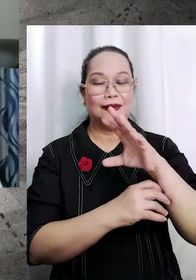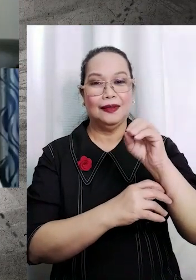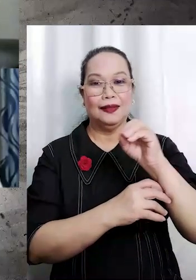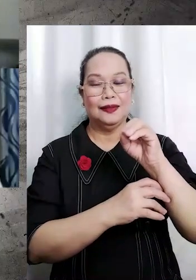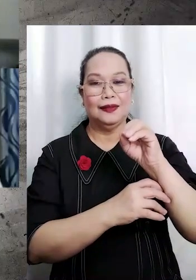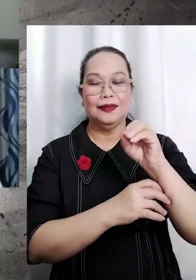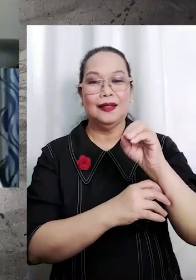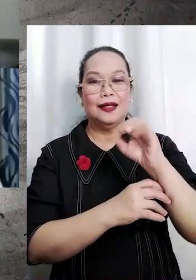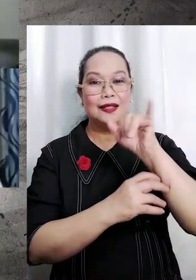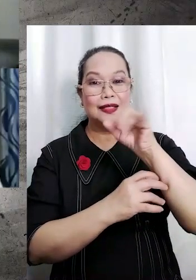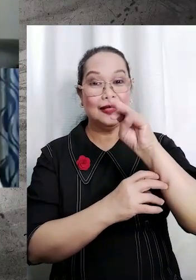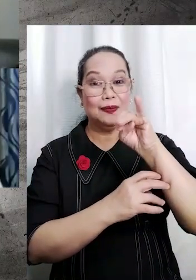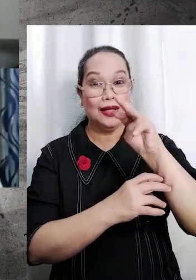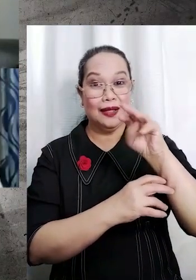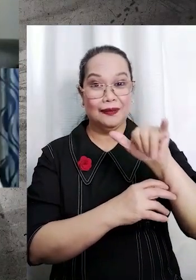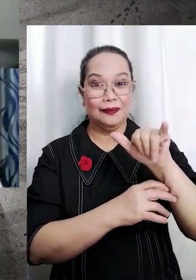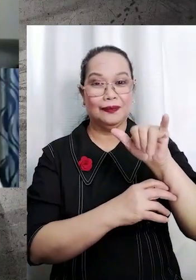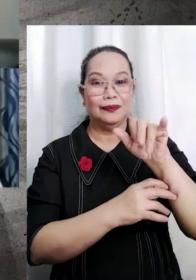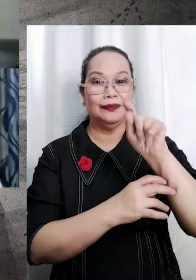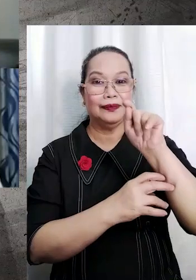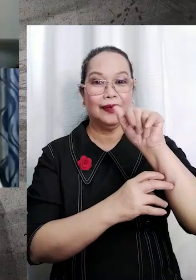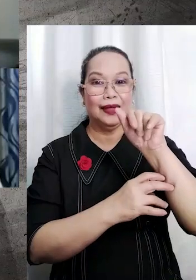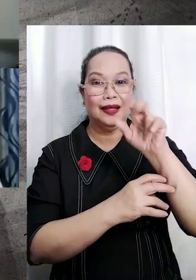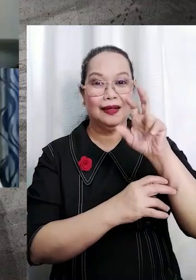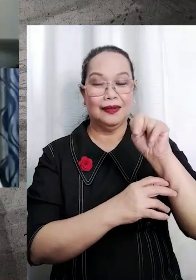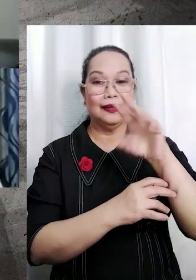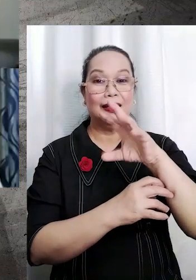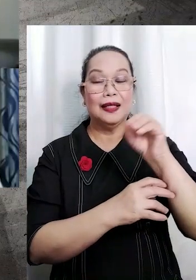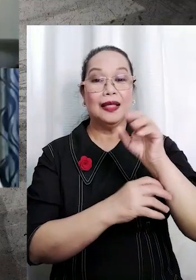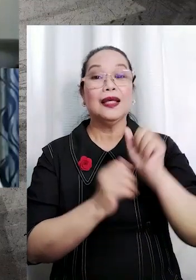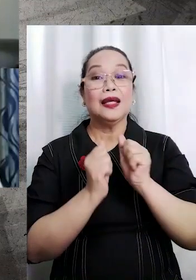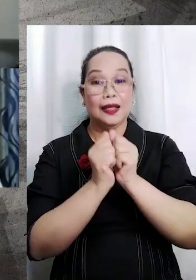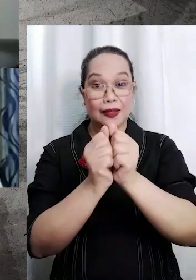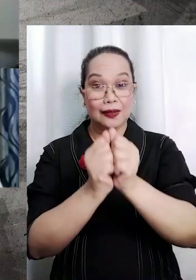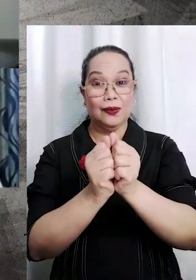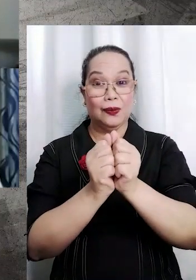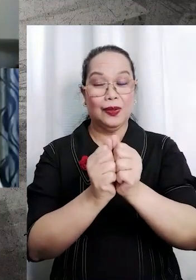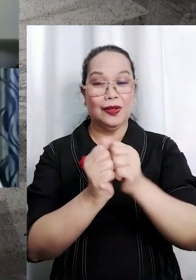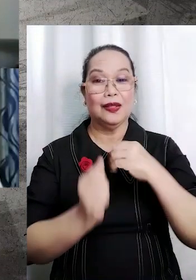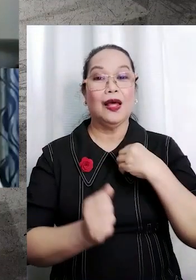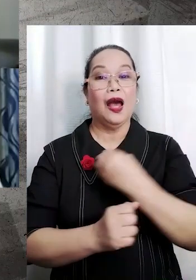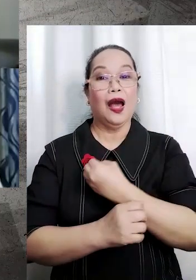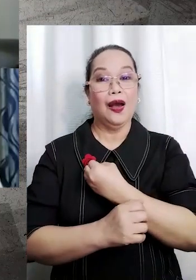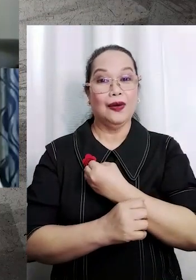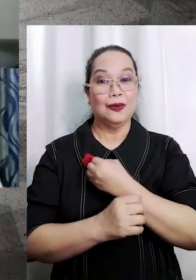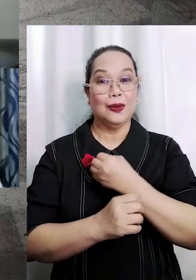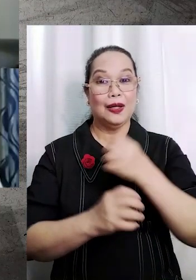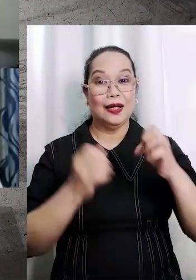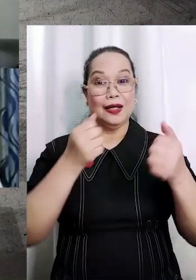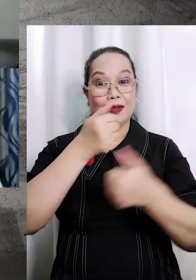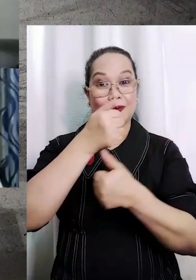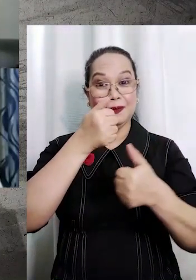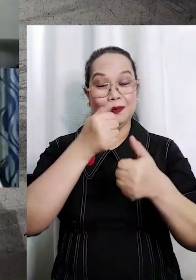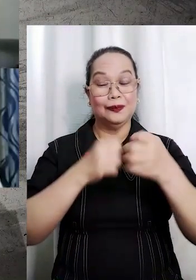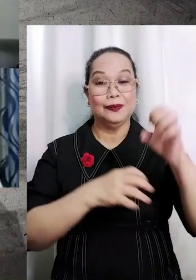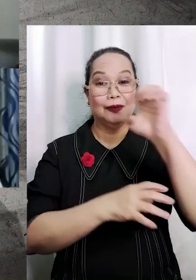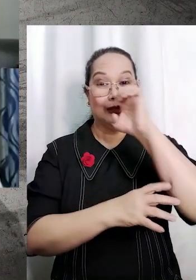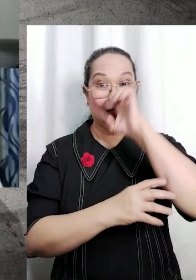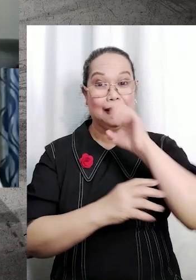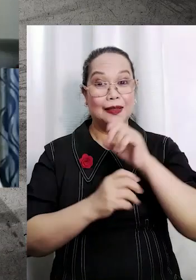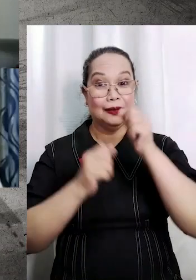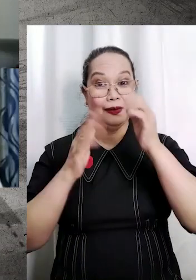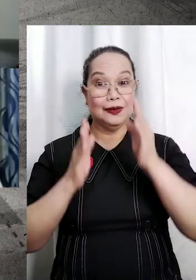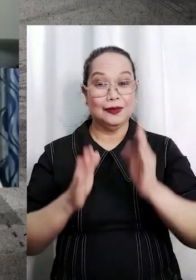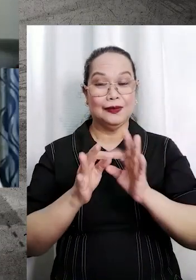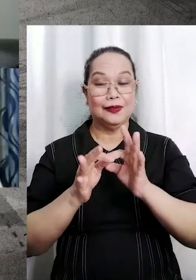Samson, ang kapatid na Jimmy Tan, at siyempre kasama pa rin ang ating mga elders, katulad